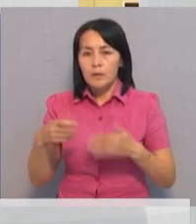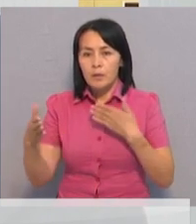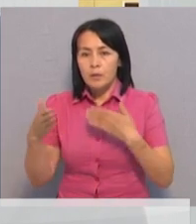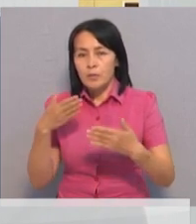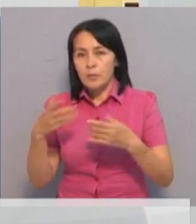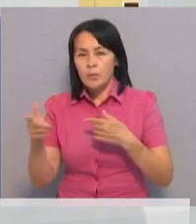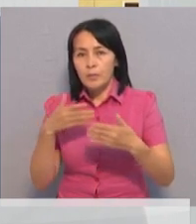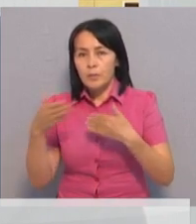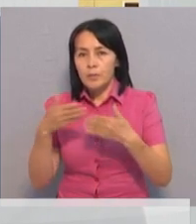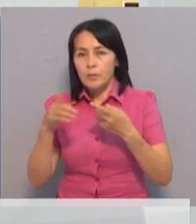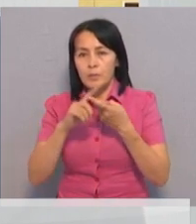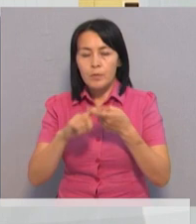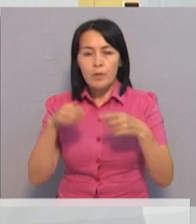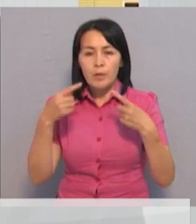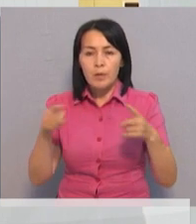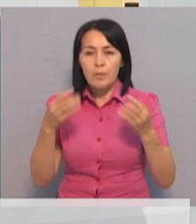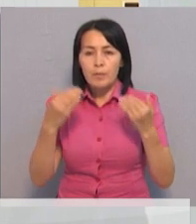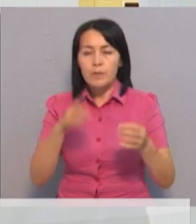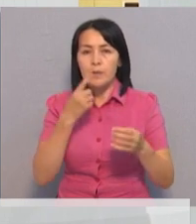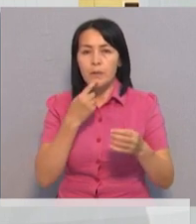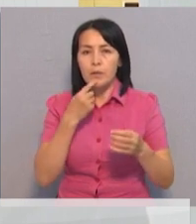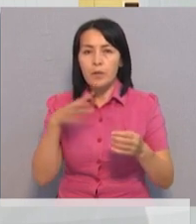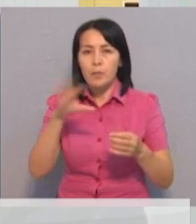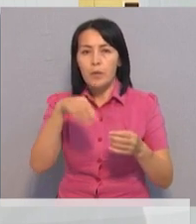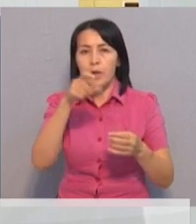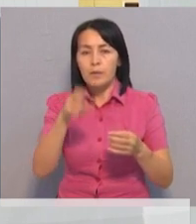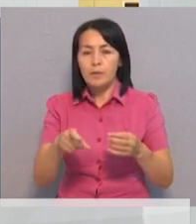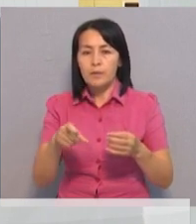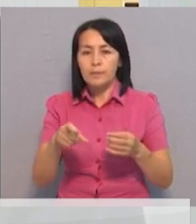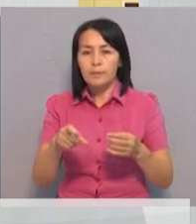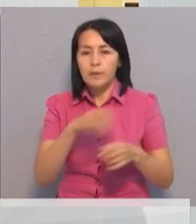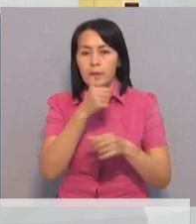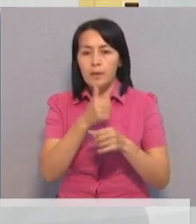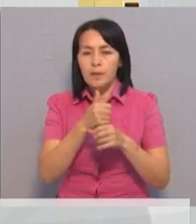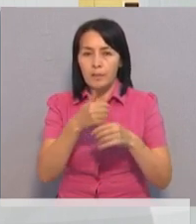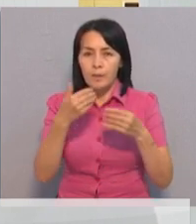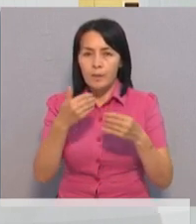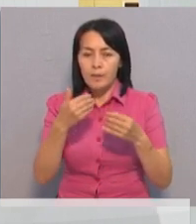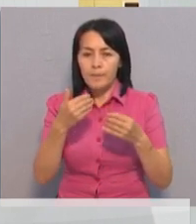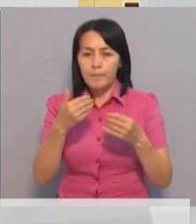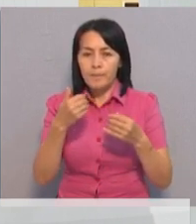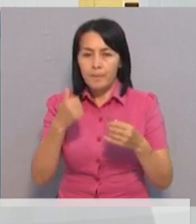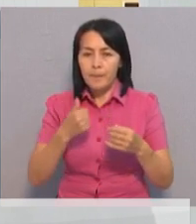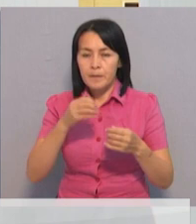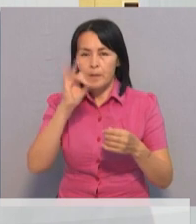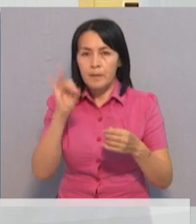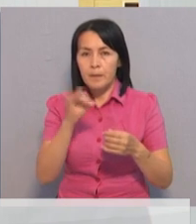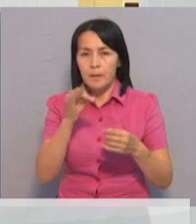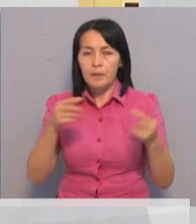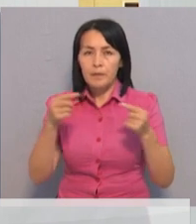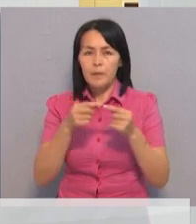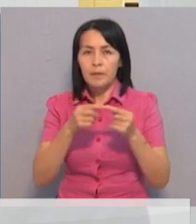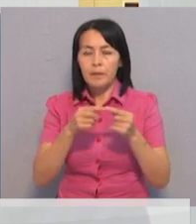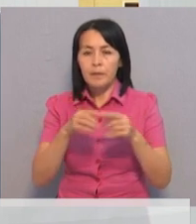адамдардың бір бірімен жаңағы байланыс құралы ғана емес, тіл ол адамзаттың негізгі болмысын жанды тарихын